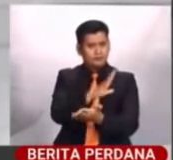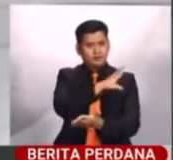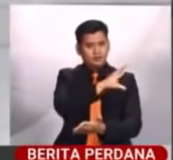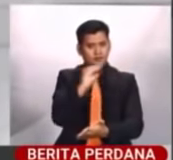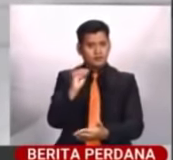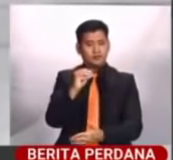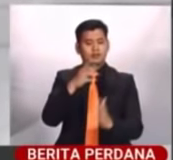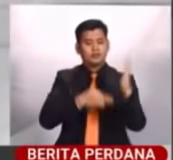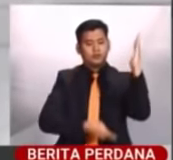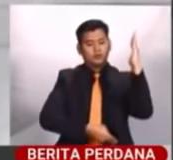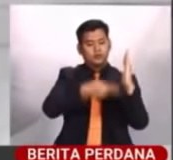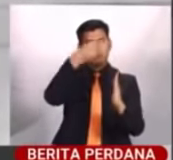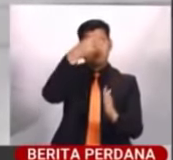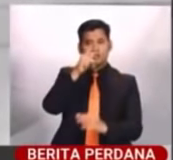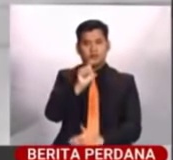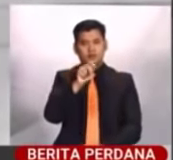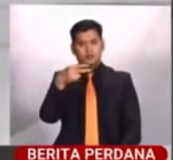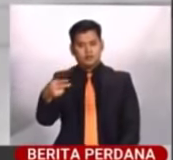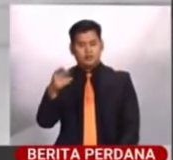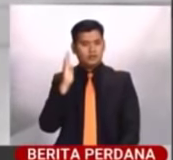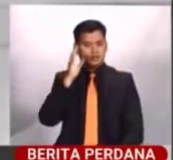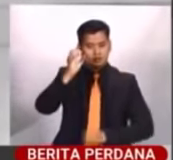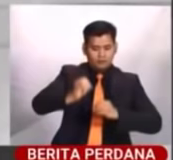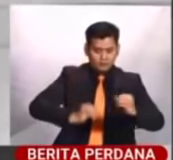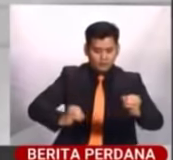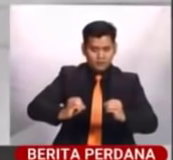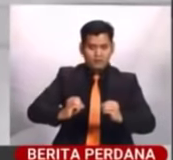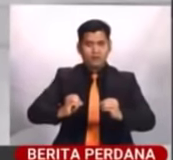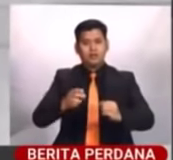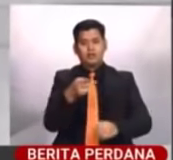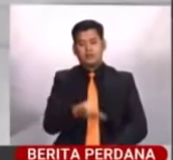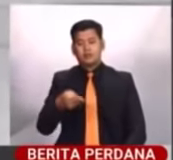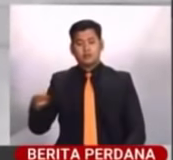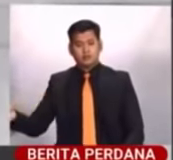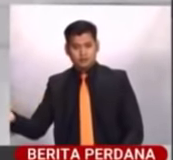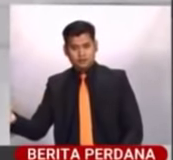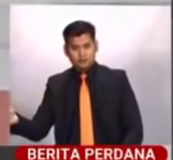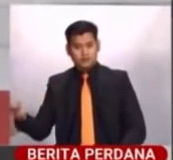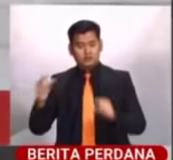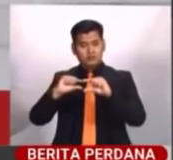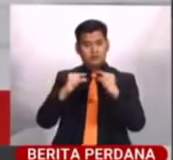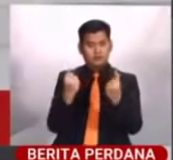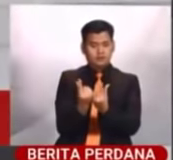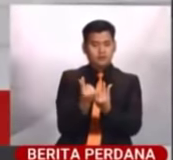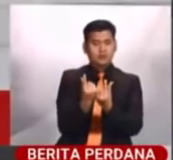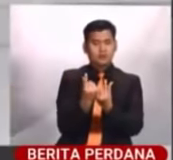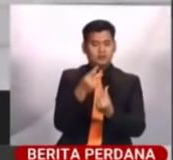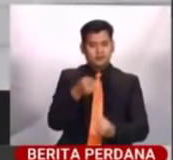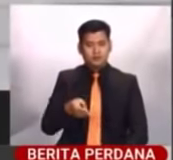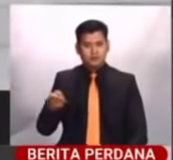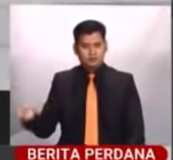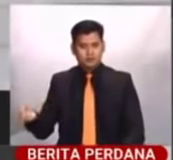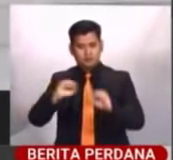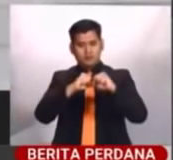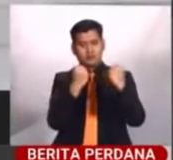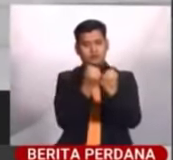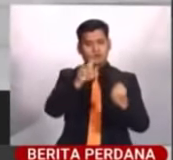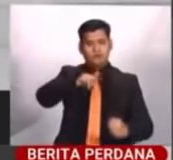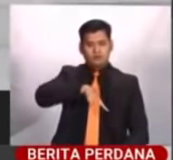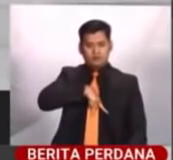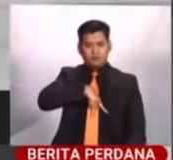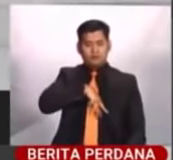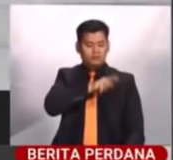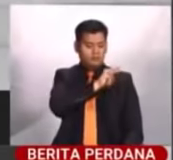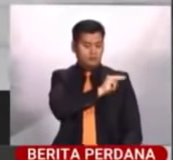itu akan beroperasi di bawah pengurusan Urus Harta Jemaah Property Management Sendirian Berhad UJ, sebuah syarikat milik penuh